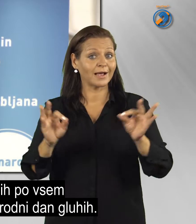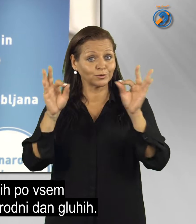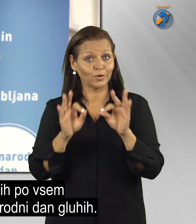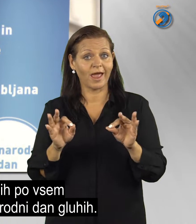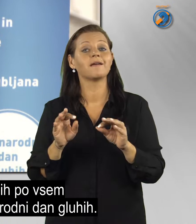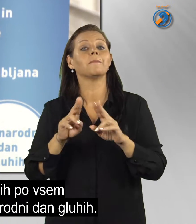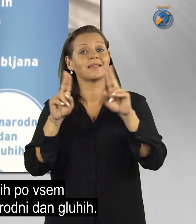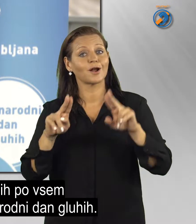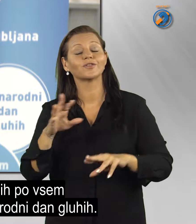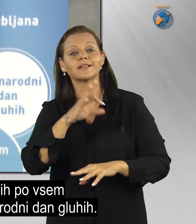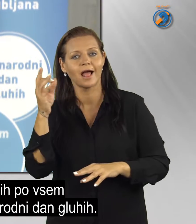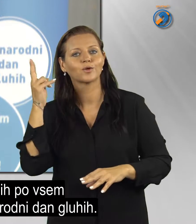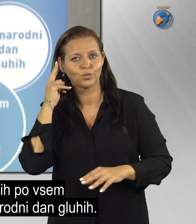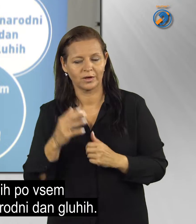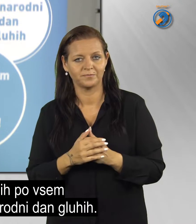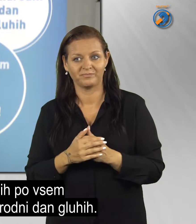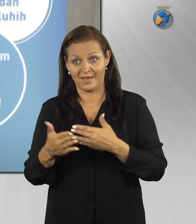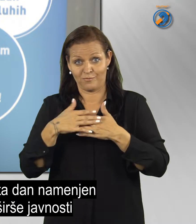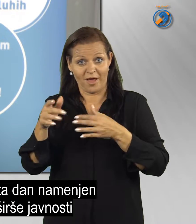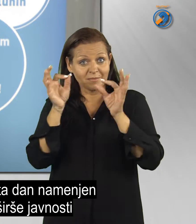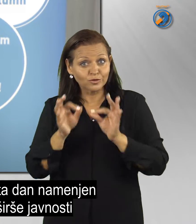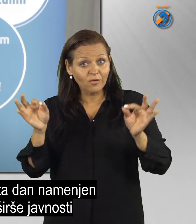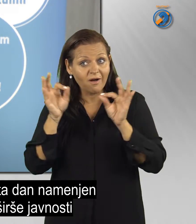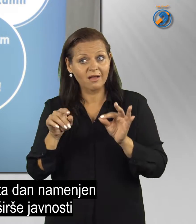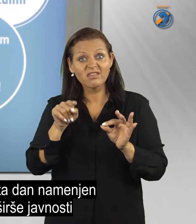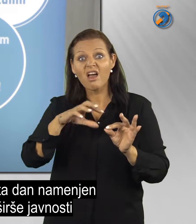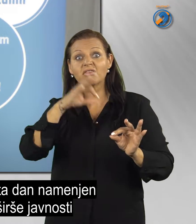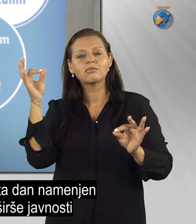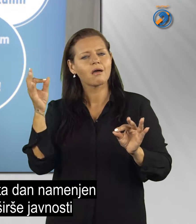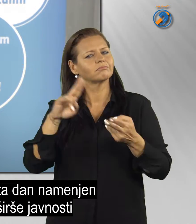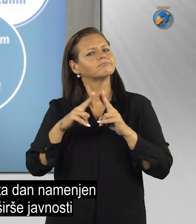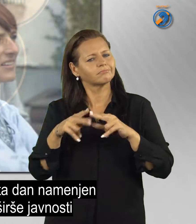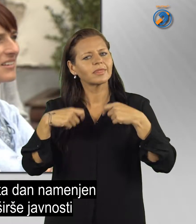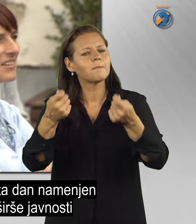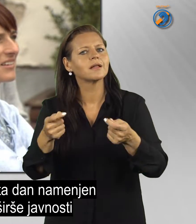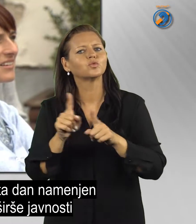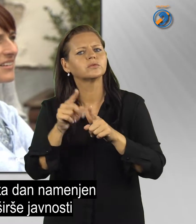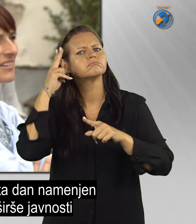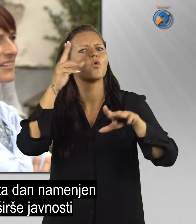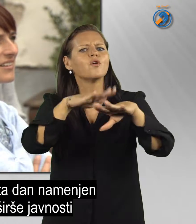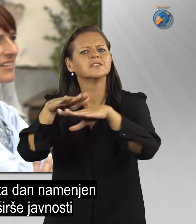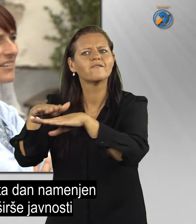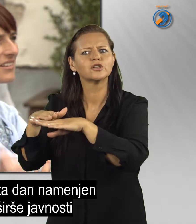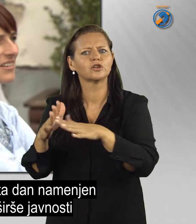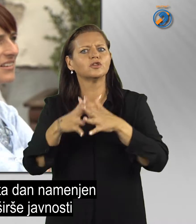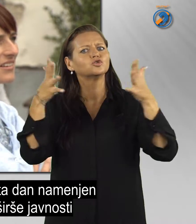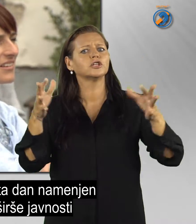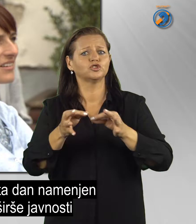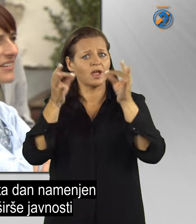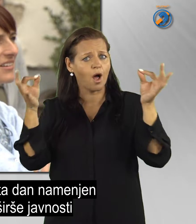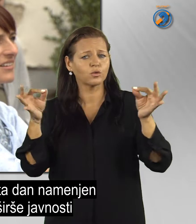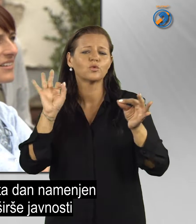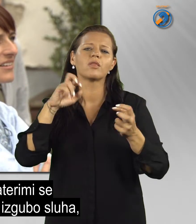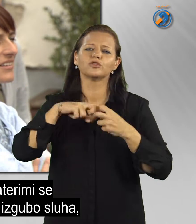praznuje Mednarodni dan gluhih. Poleg praznovanja je ta dan namenjen tudi ozaveščanju širše